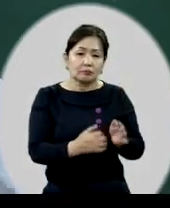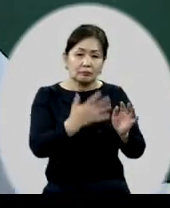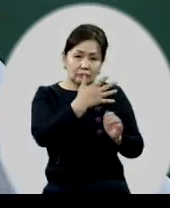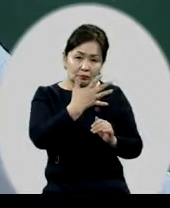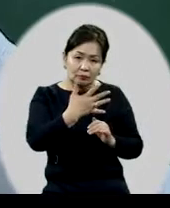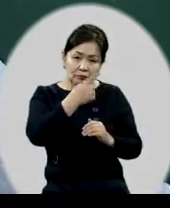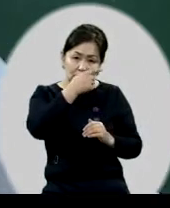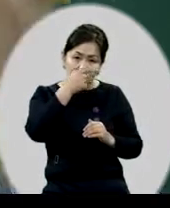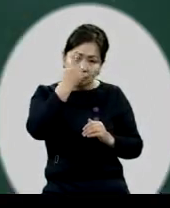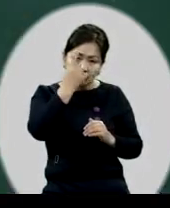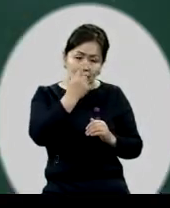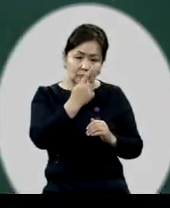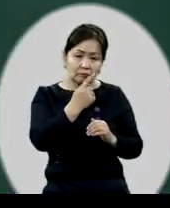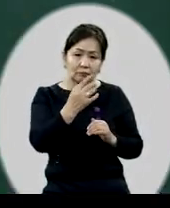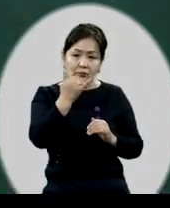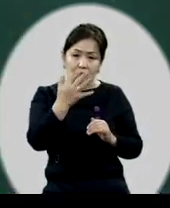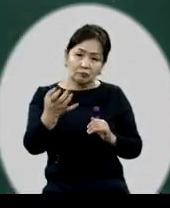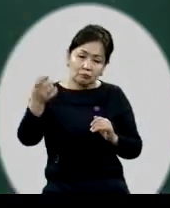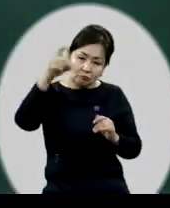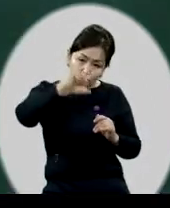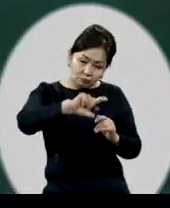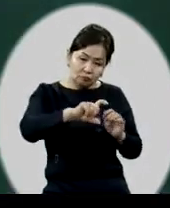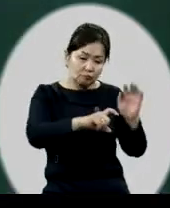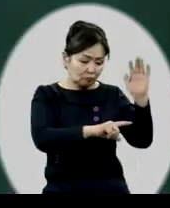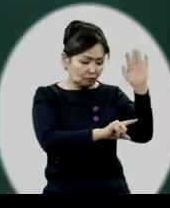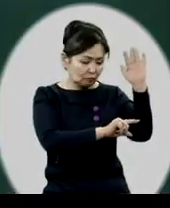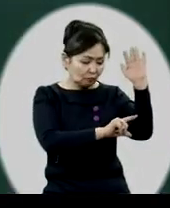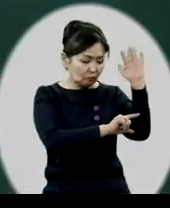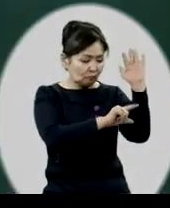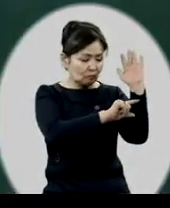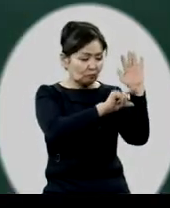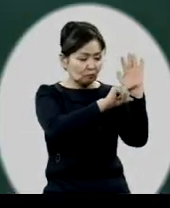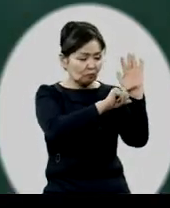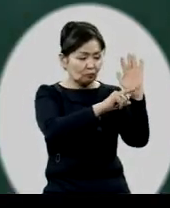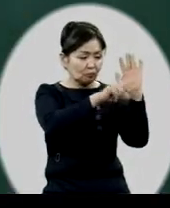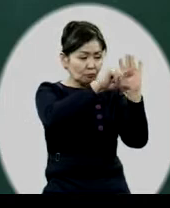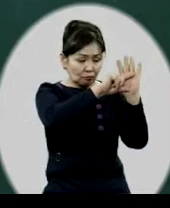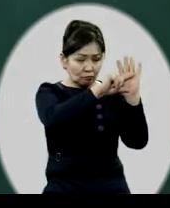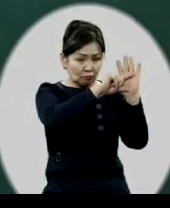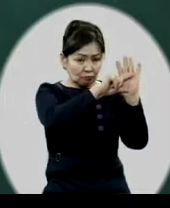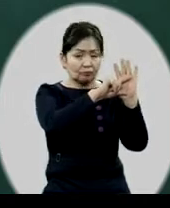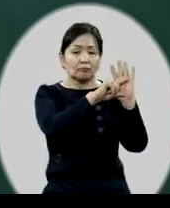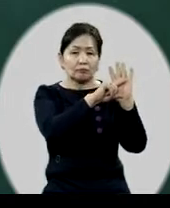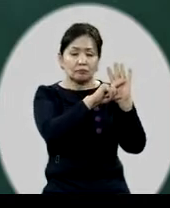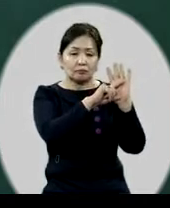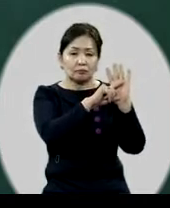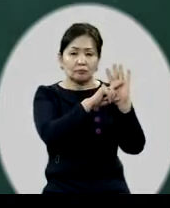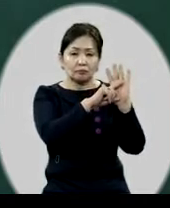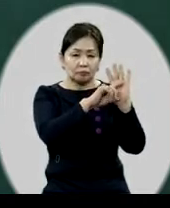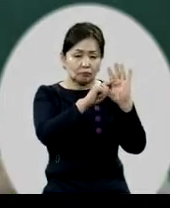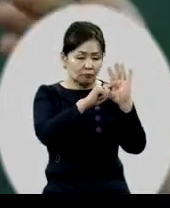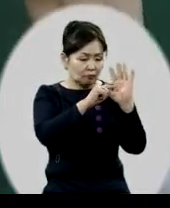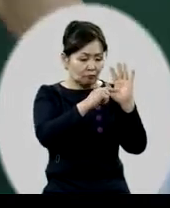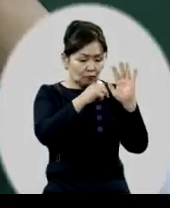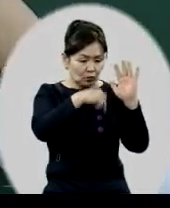Тавны нэг хэмжээтэй ус хийсэн. Одоо савндах усны хэмжээ хэрхэн